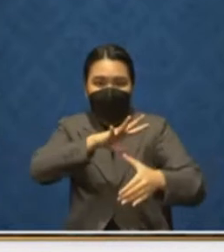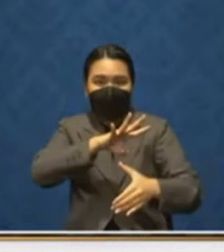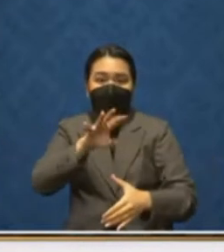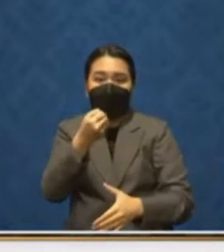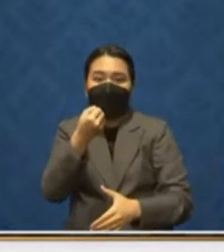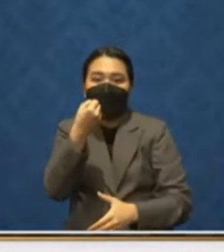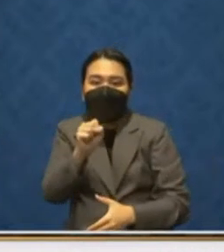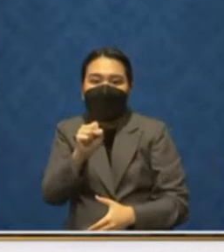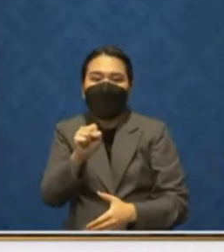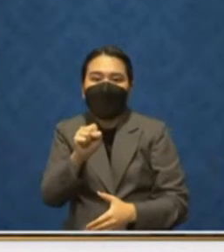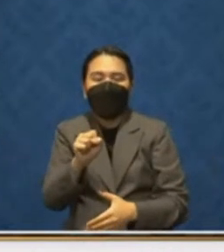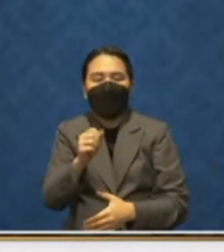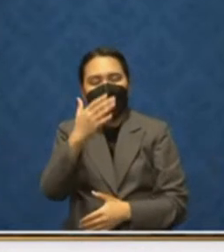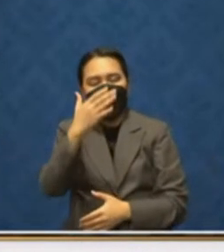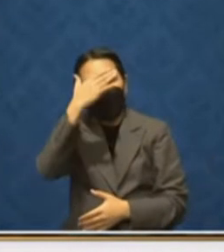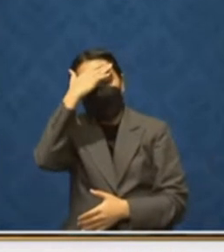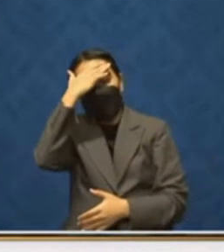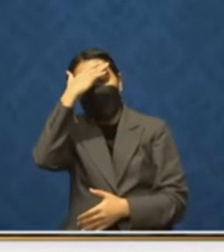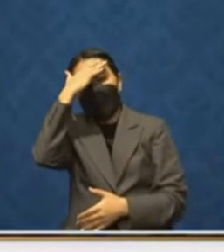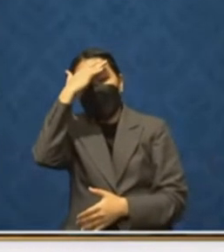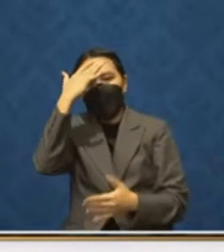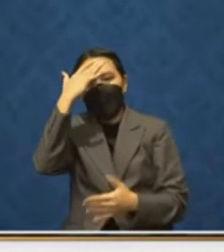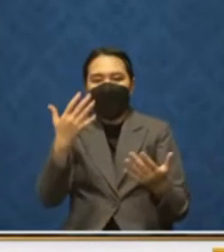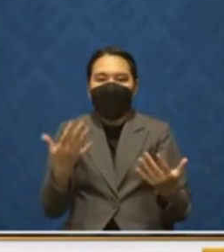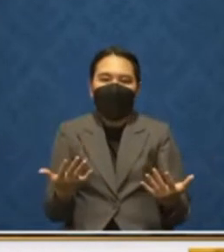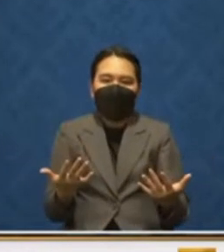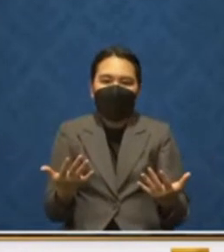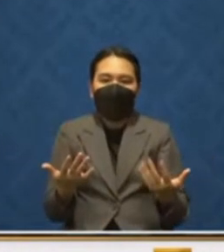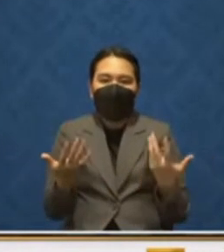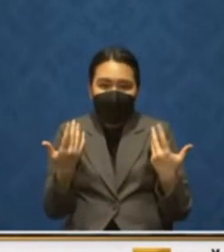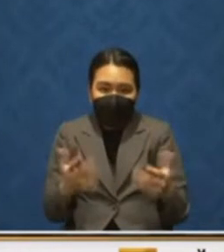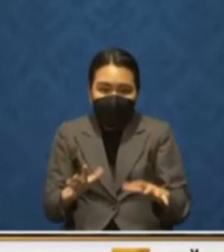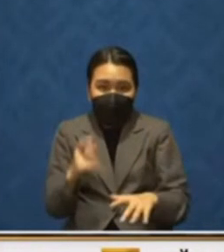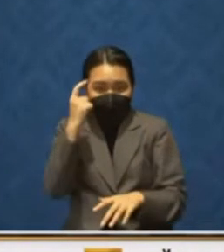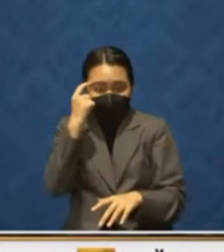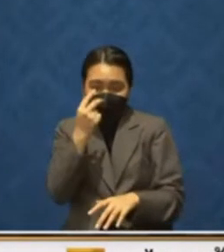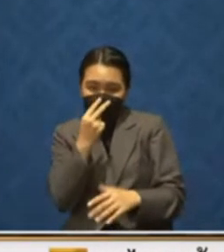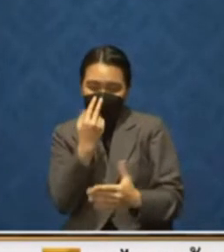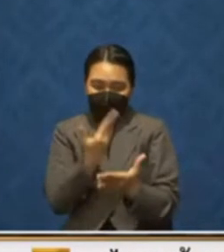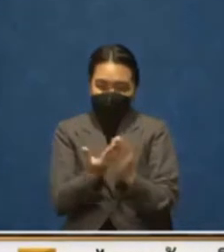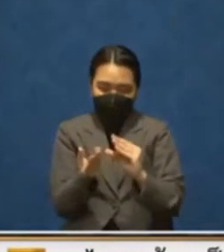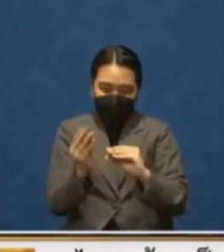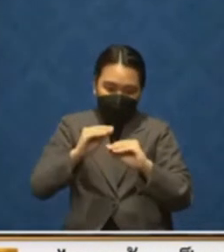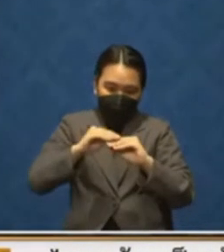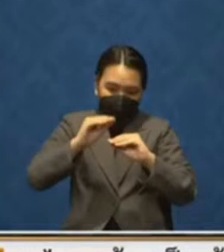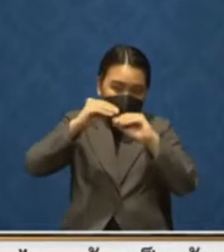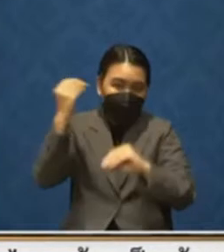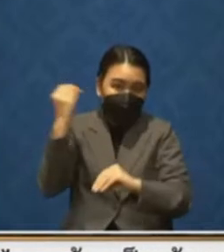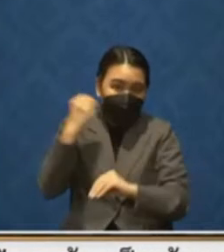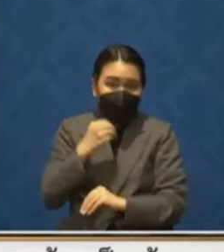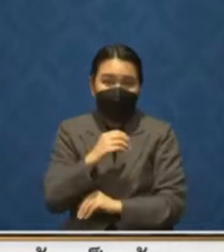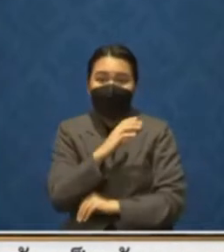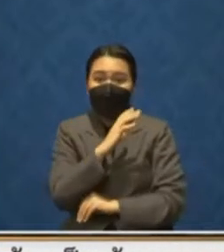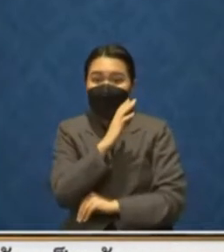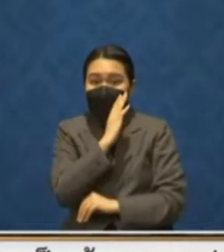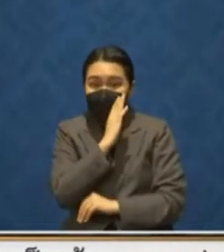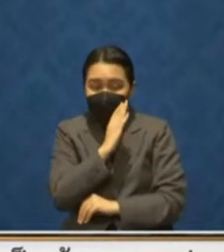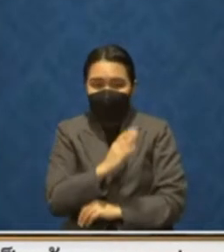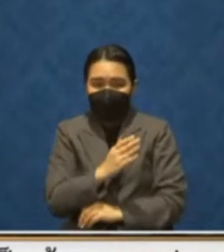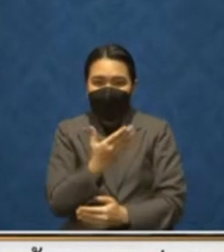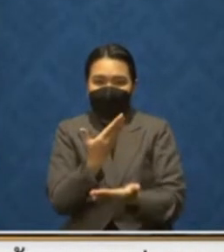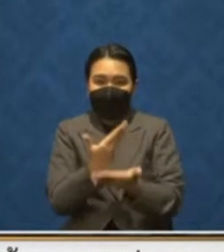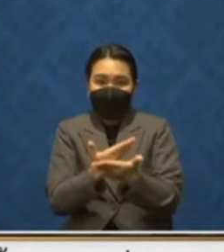จะเป็นลมอีกแล้วมาทำท่าจะขึ้นอย่างตลอดเวลาเลยครับท่านบอกต่ำกว่า 4 300 400